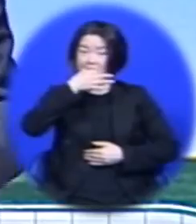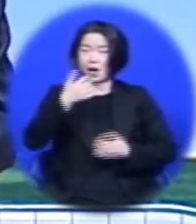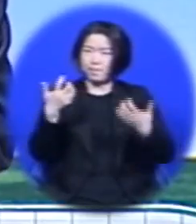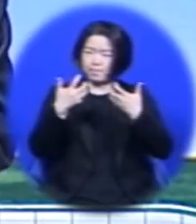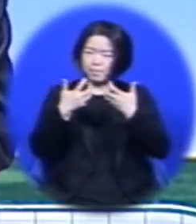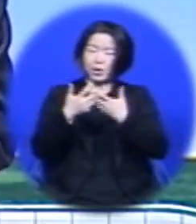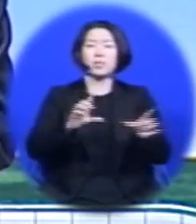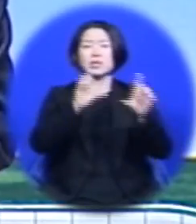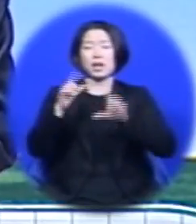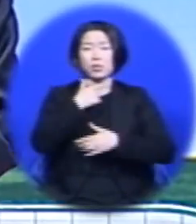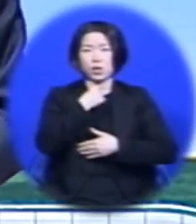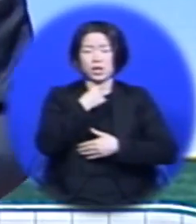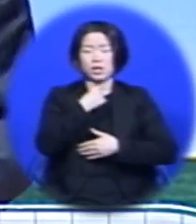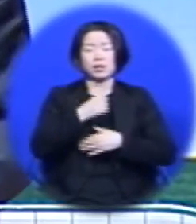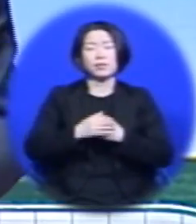원하는 겁니다